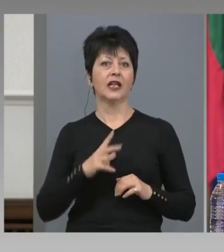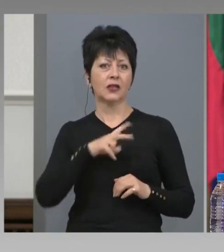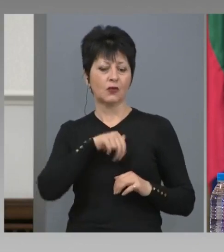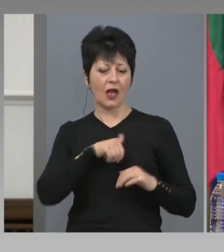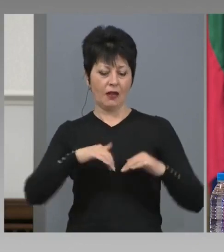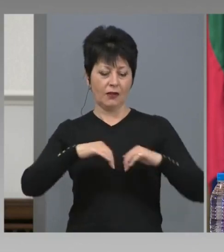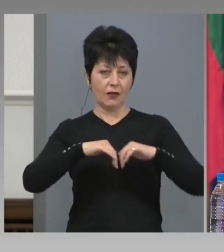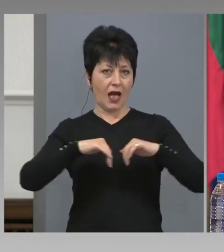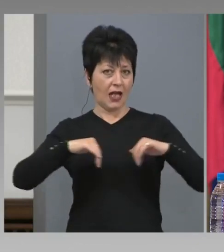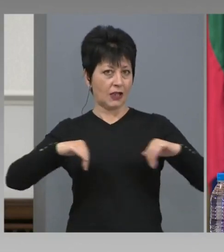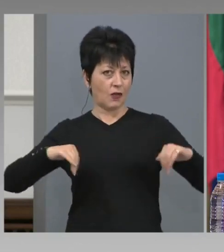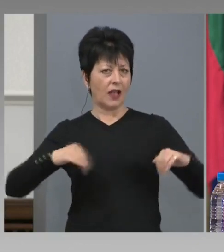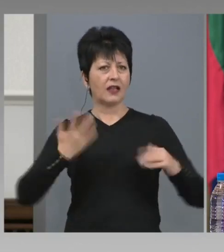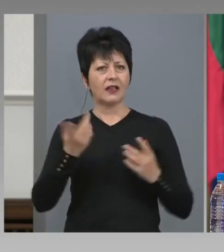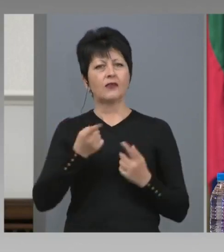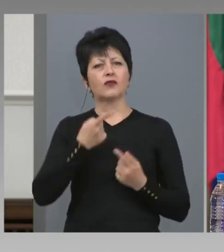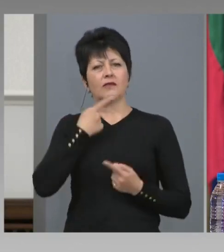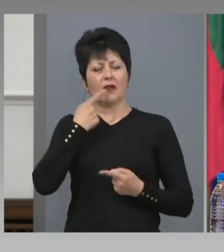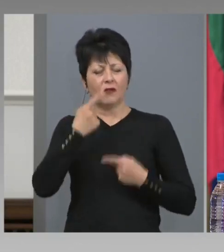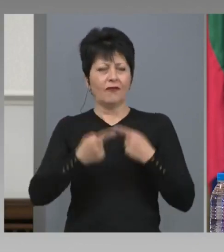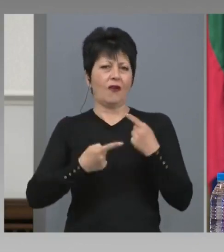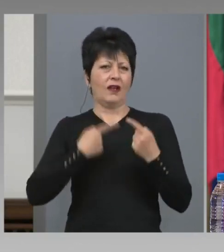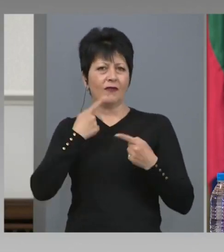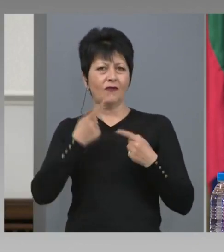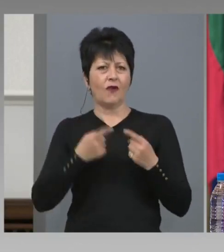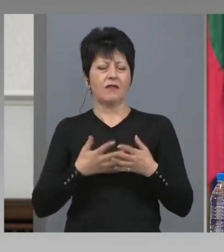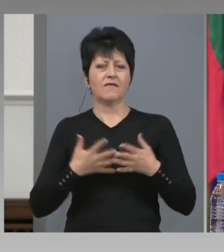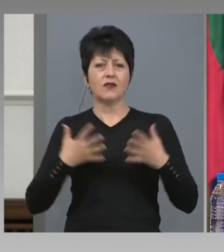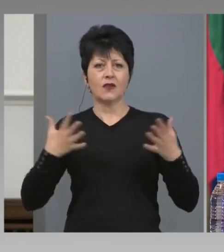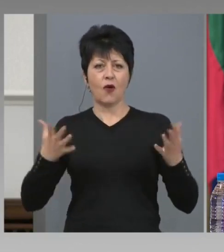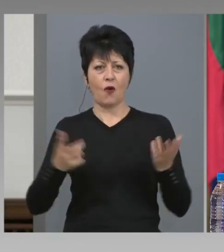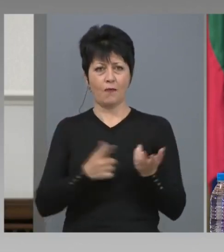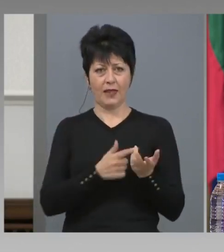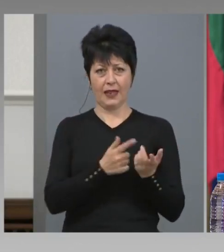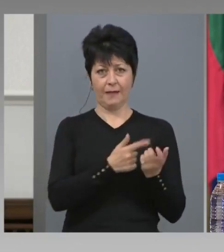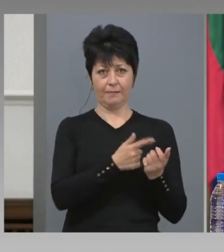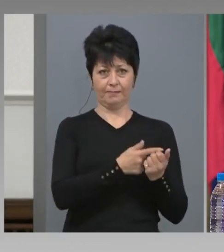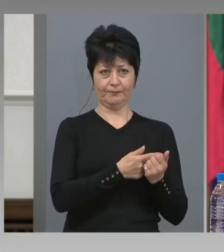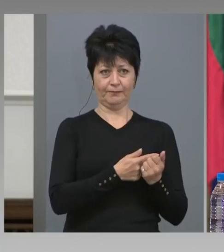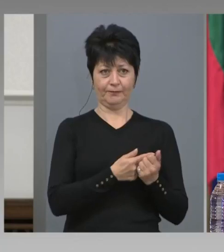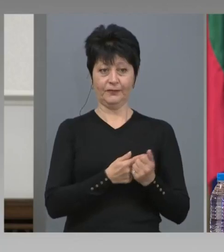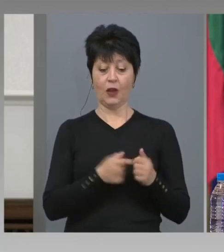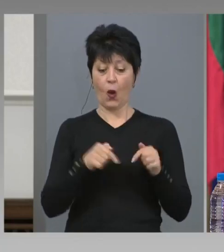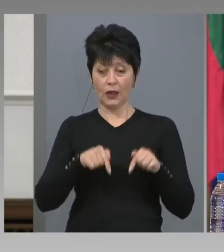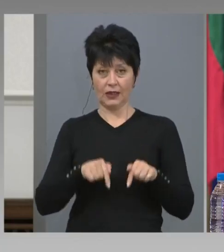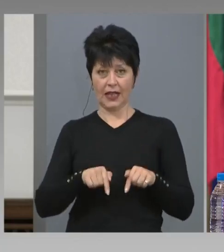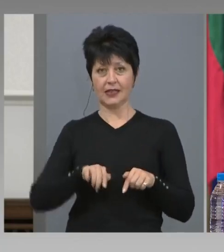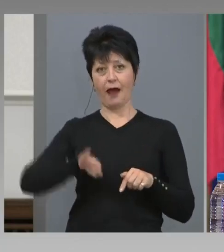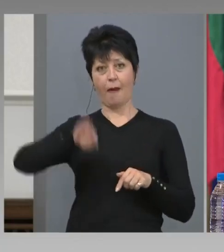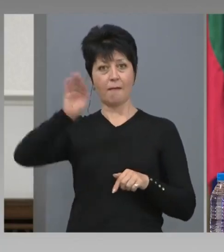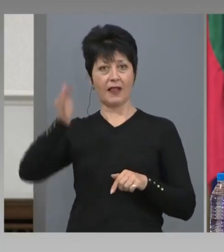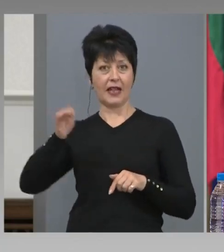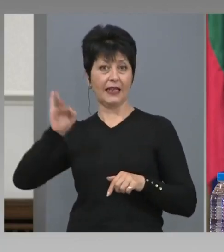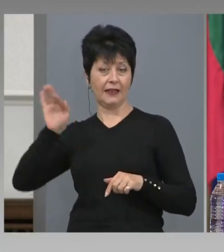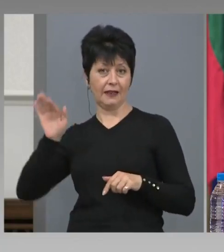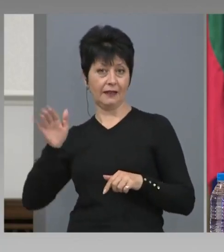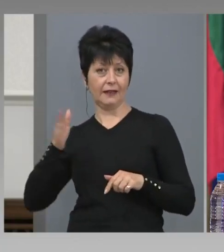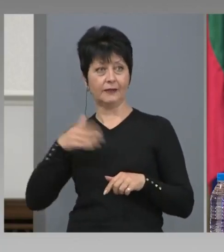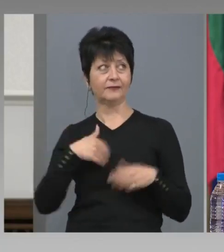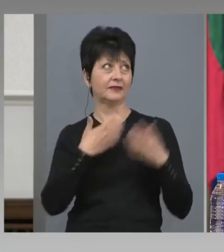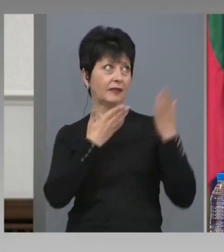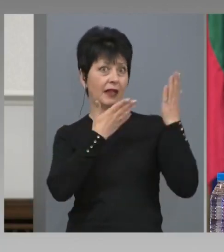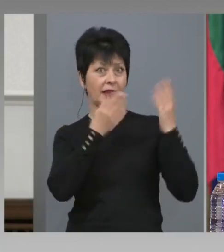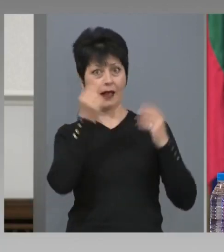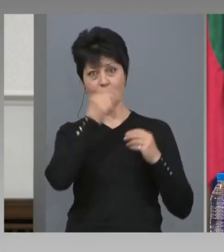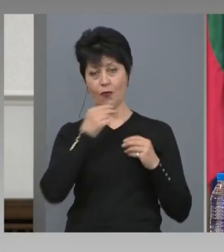социалното разстояние, за което сме говорили много пъти. Да не се повтарям, но от днес планините. Дай Боже да работят така, както